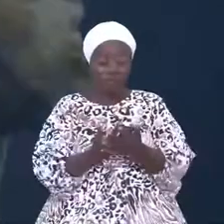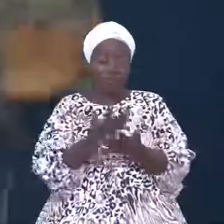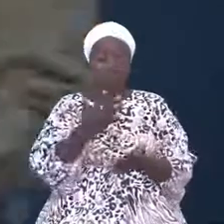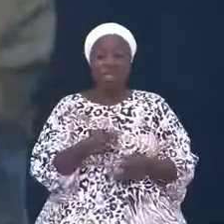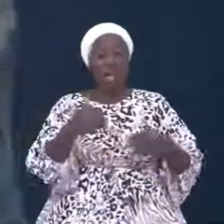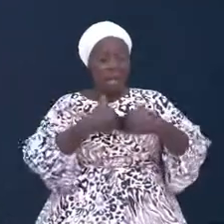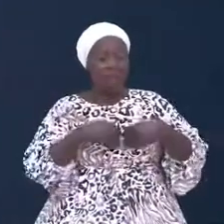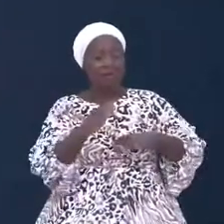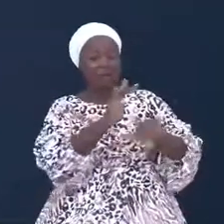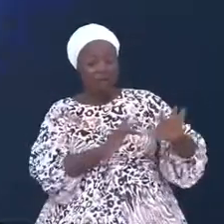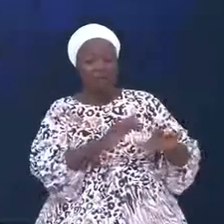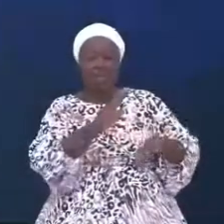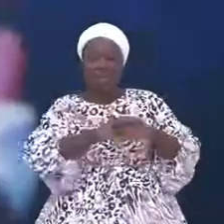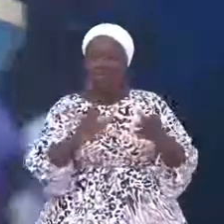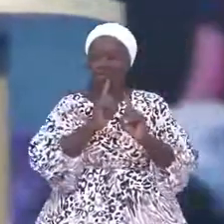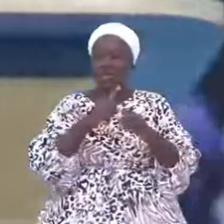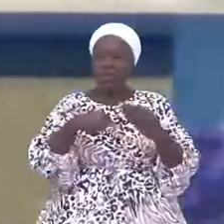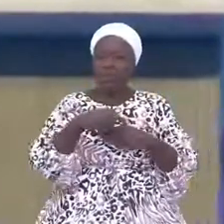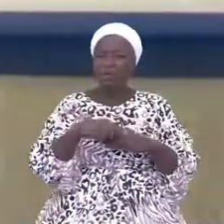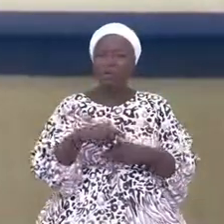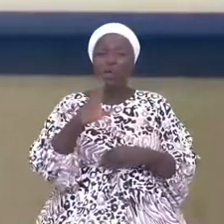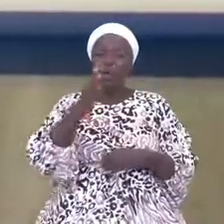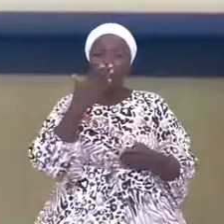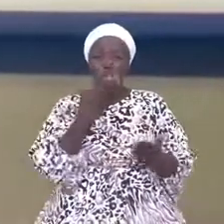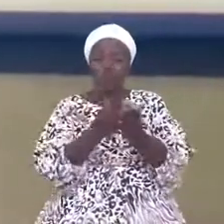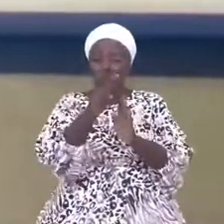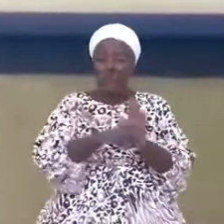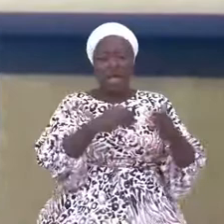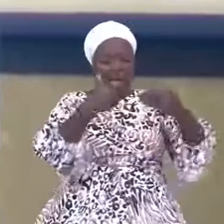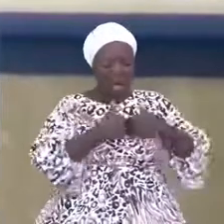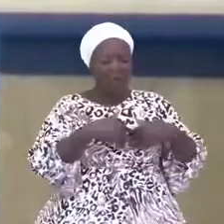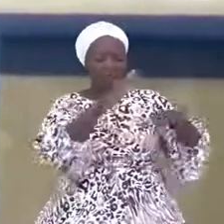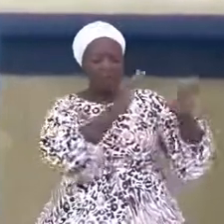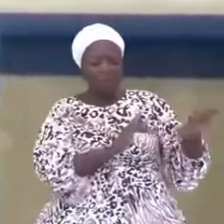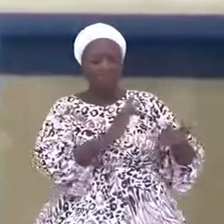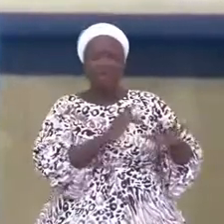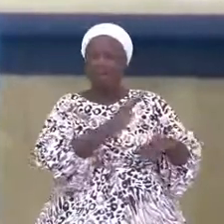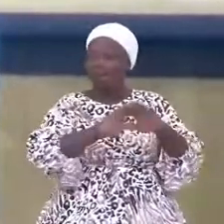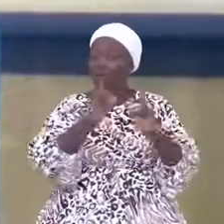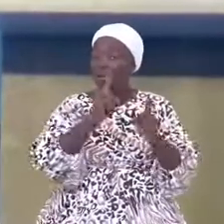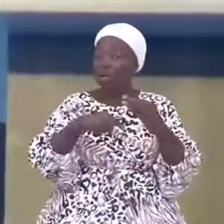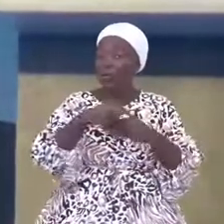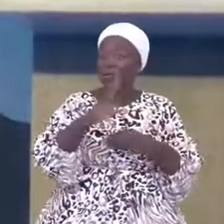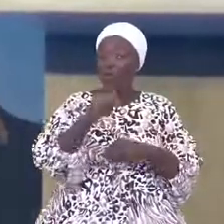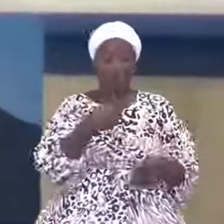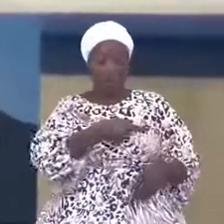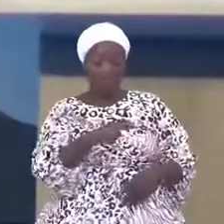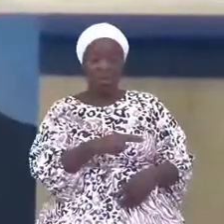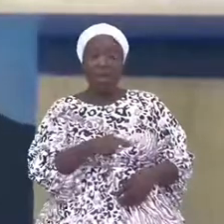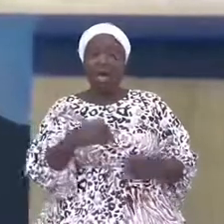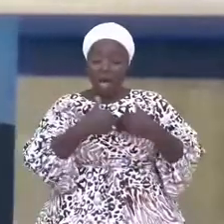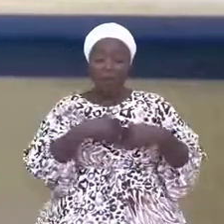aie pitié. Ne parle pas de tes richesses, aie pitié. Ne parle pas de ta bonté, aie